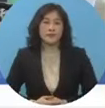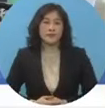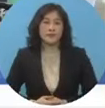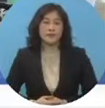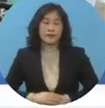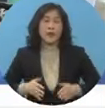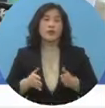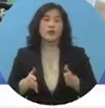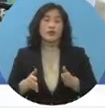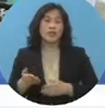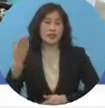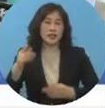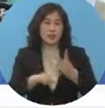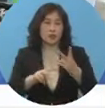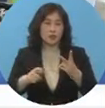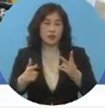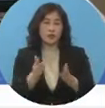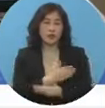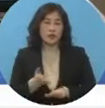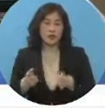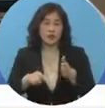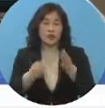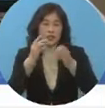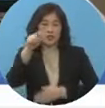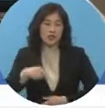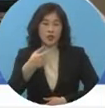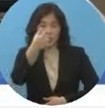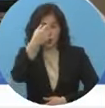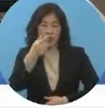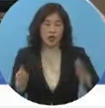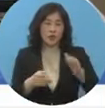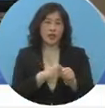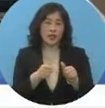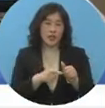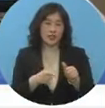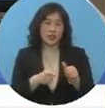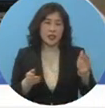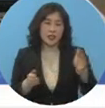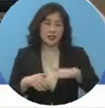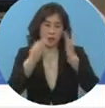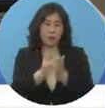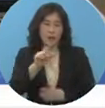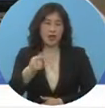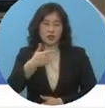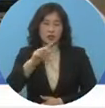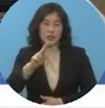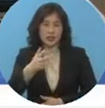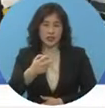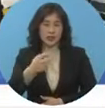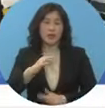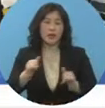전남도는 지난 26일부터 보내 신천지 신동화 교육생 16007 15명에 대한 전수조사를 벌여